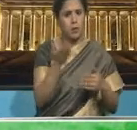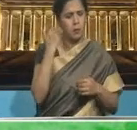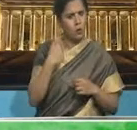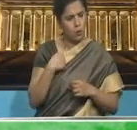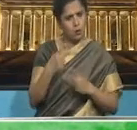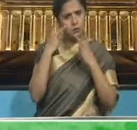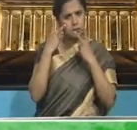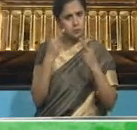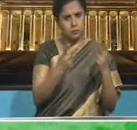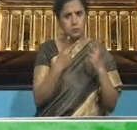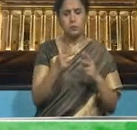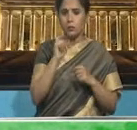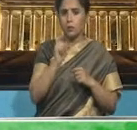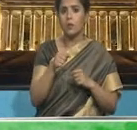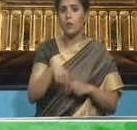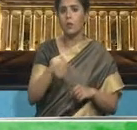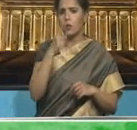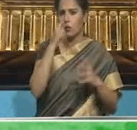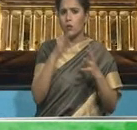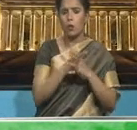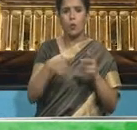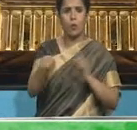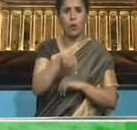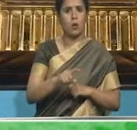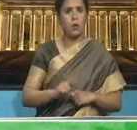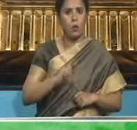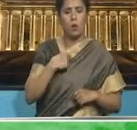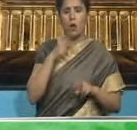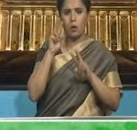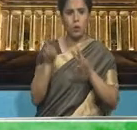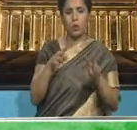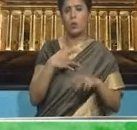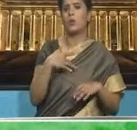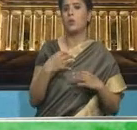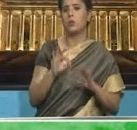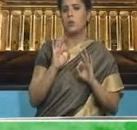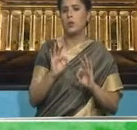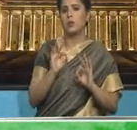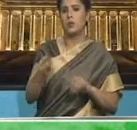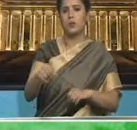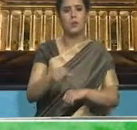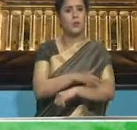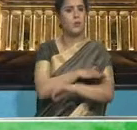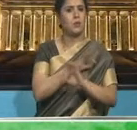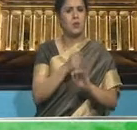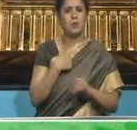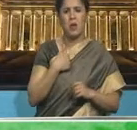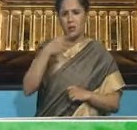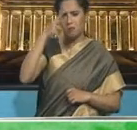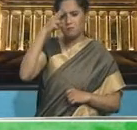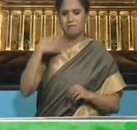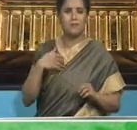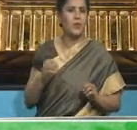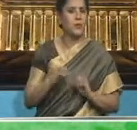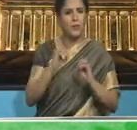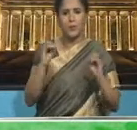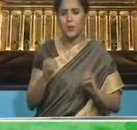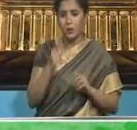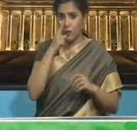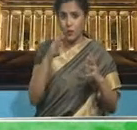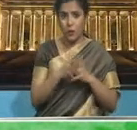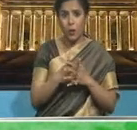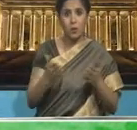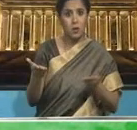मैं युवतियों के आत्मविश्वास से बहुत प्रभावित होती हूँ। मेरे मन में कोई संदेह नहीं है कि महिलाओं